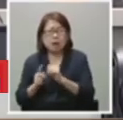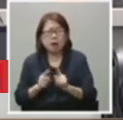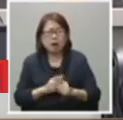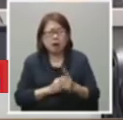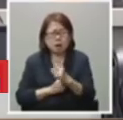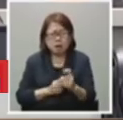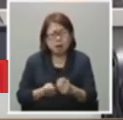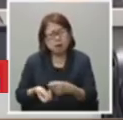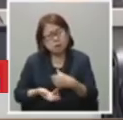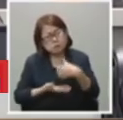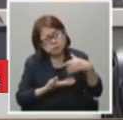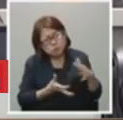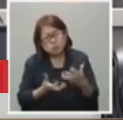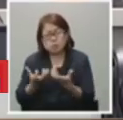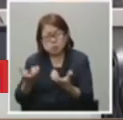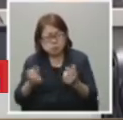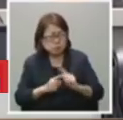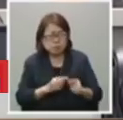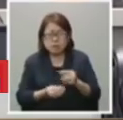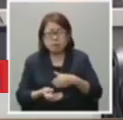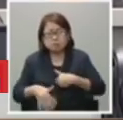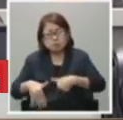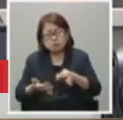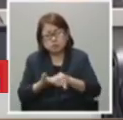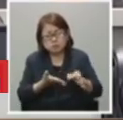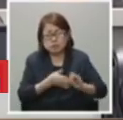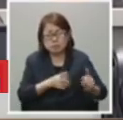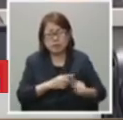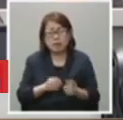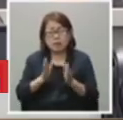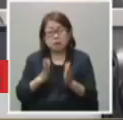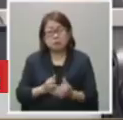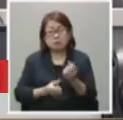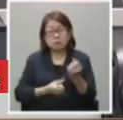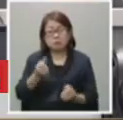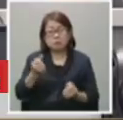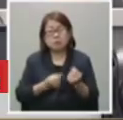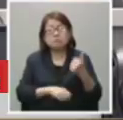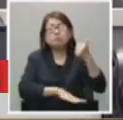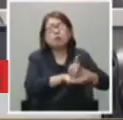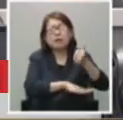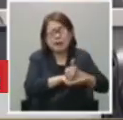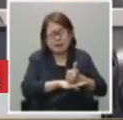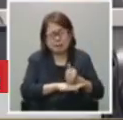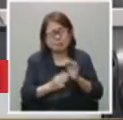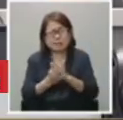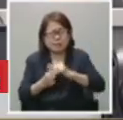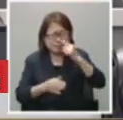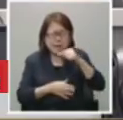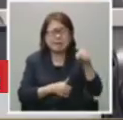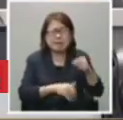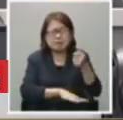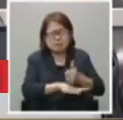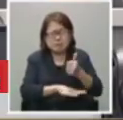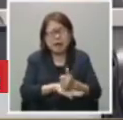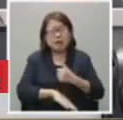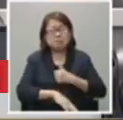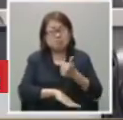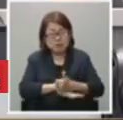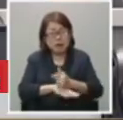การส่งออกที่สำคัญท่านประธานครับคนขับรถยนต์ยี่ห้อไทยแลนด์เนี่ยยังเมาอำนาจไม่หาย